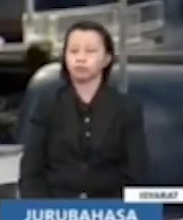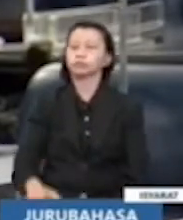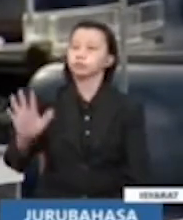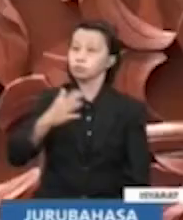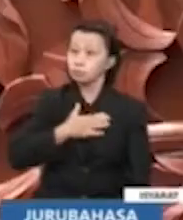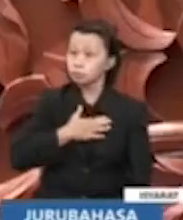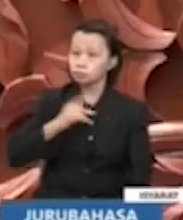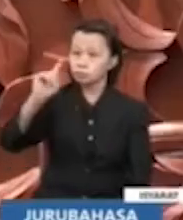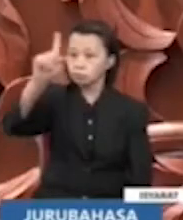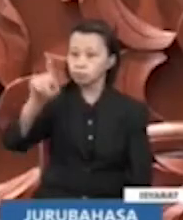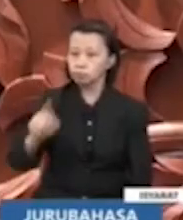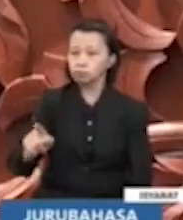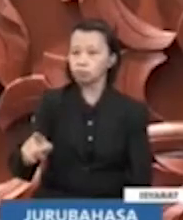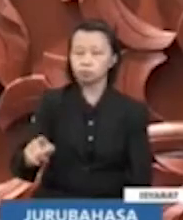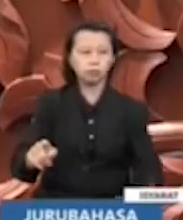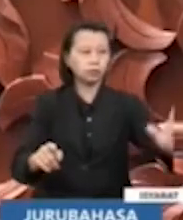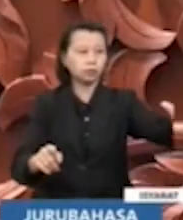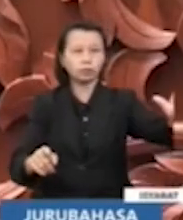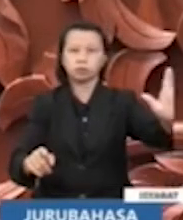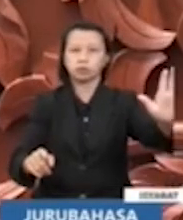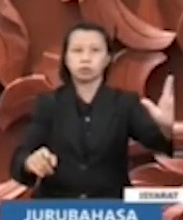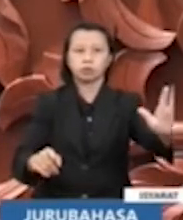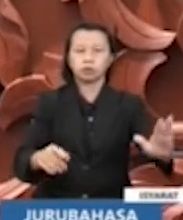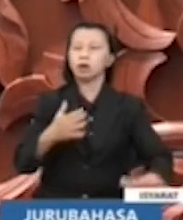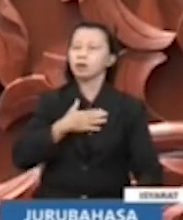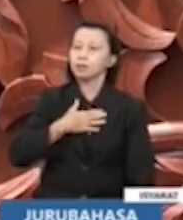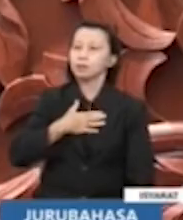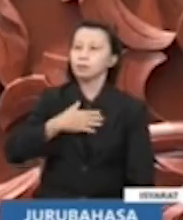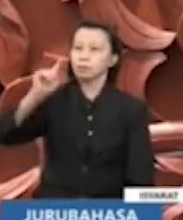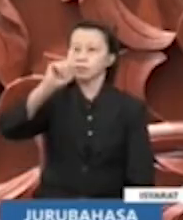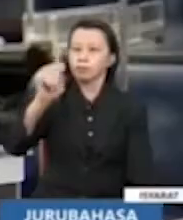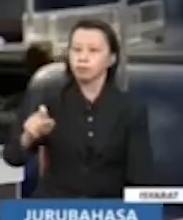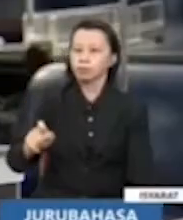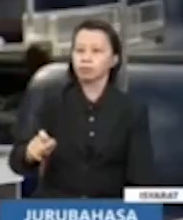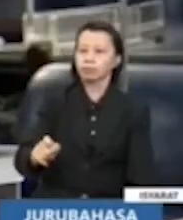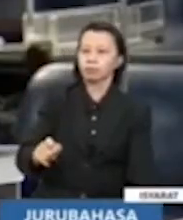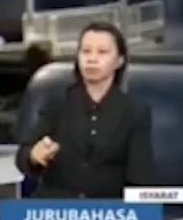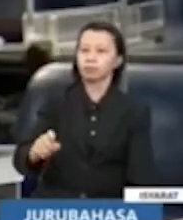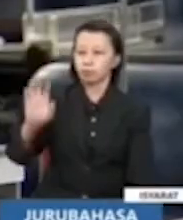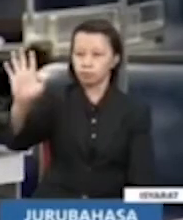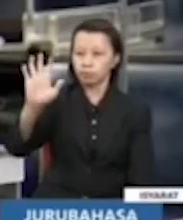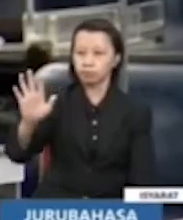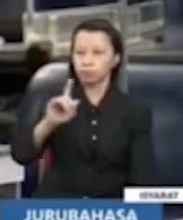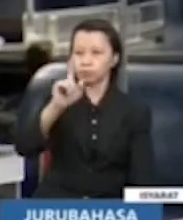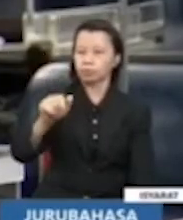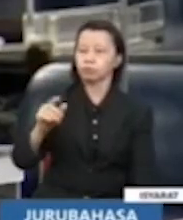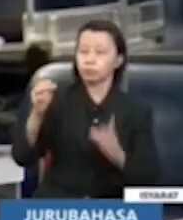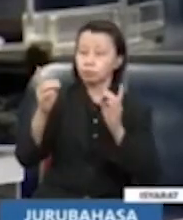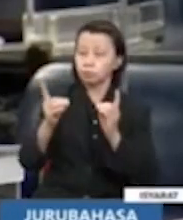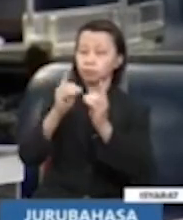kena tawarkan sebelah sini dulu soalan tambahan nombor 2. Soalan saya tentang term of reference. Kalau tak ada. Term of reference